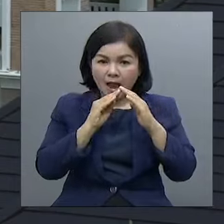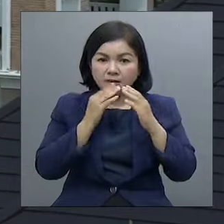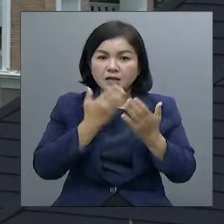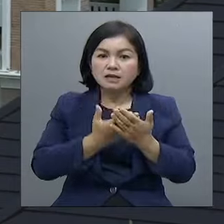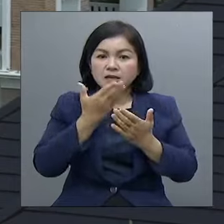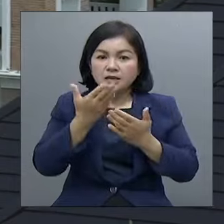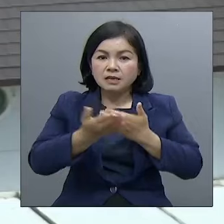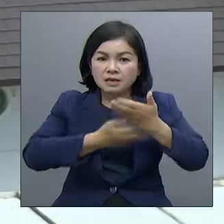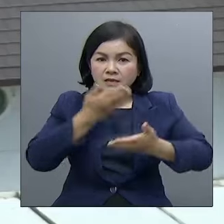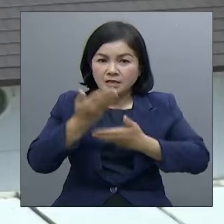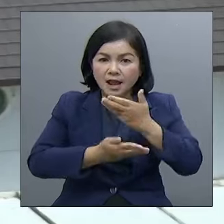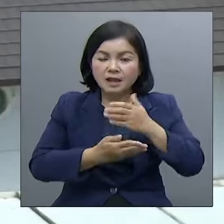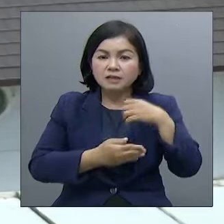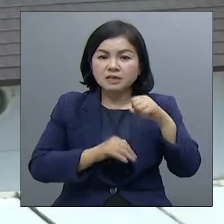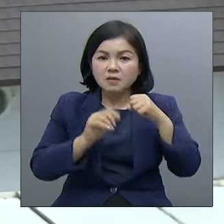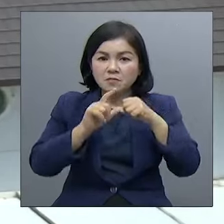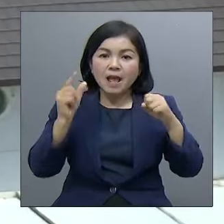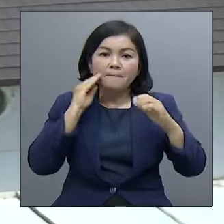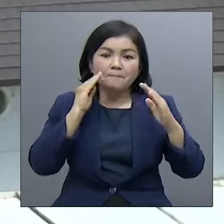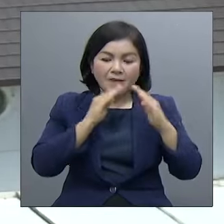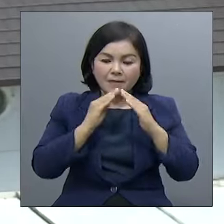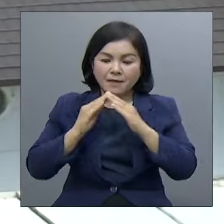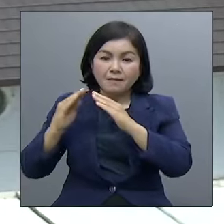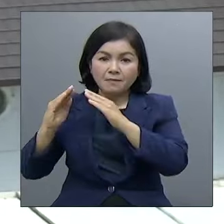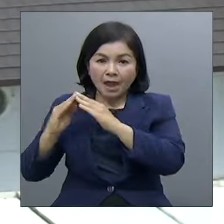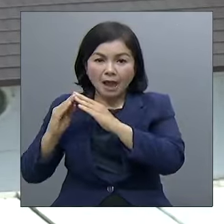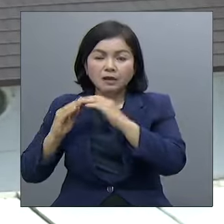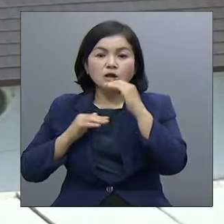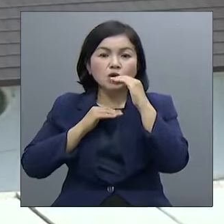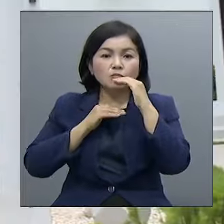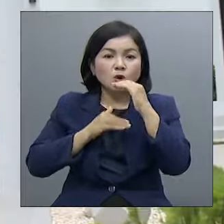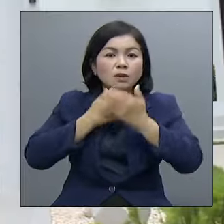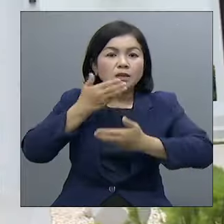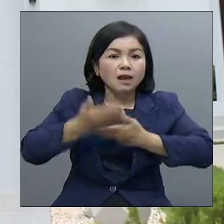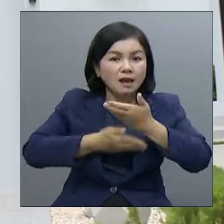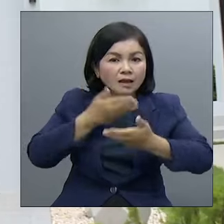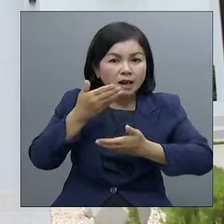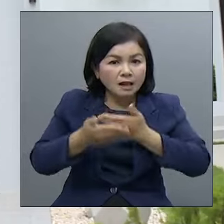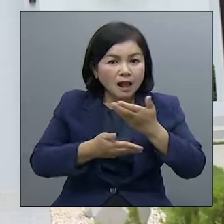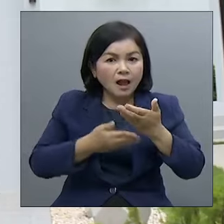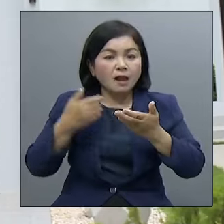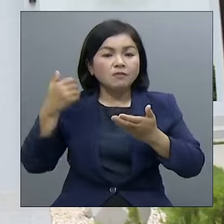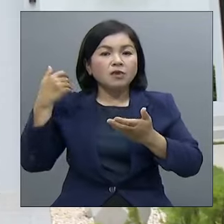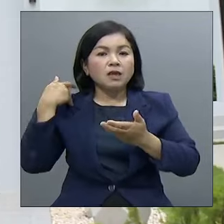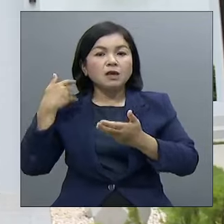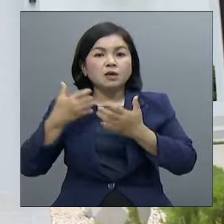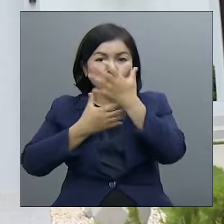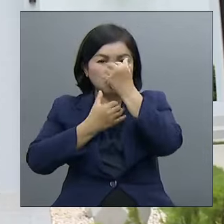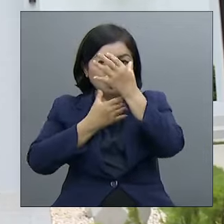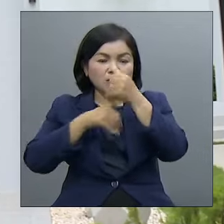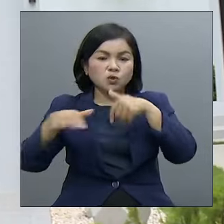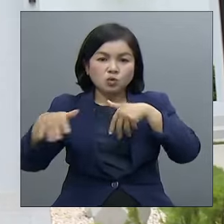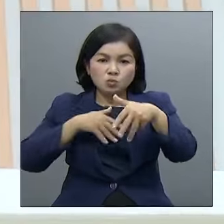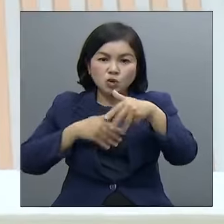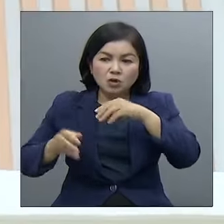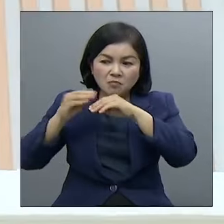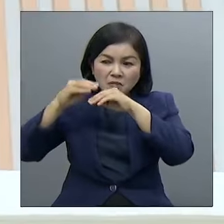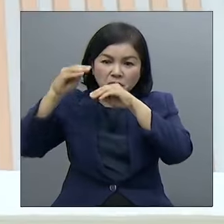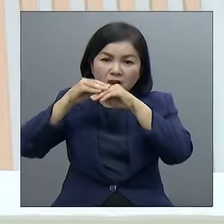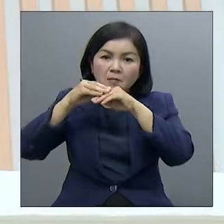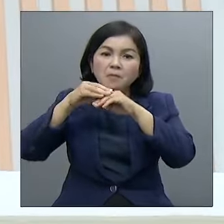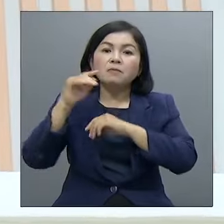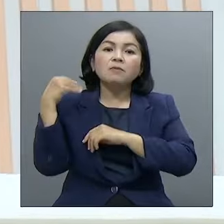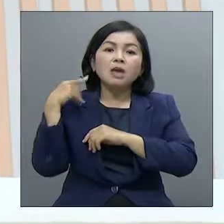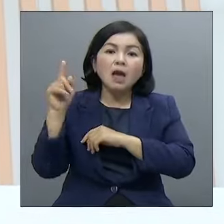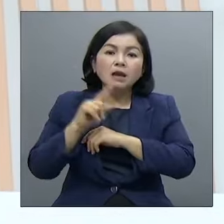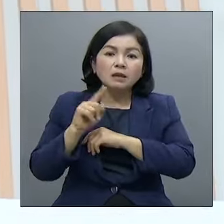ข้อสังเกตนะคะว่าที่อยู่อาศัยในระดับราคานี้มีอุปทานเข้ามาเพิ่มในตลาดต่อเนื่องนะคะซึ่งอาจส่งผลให้เกิดปริมาณอุป